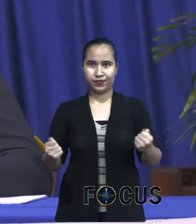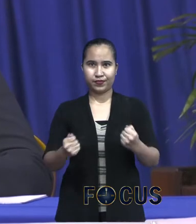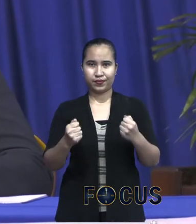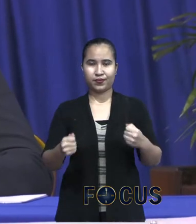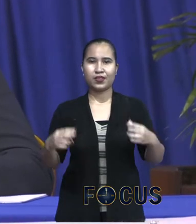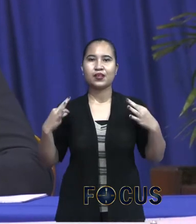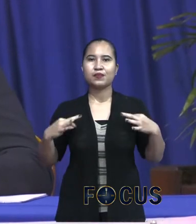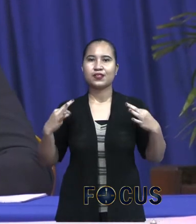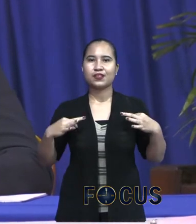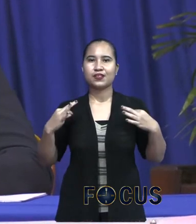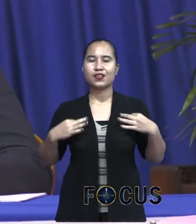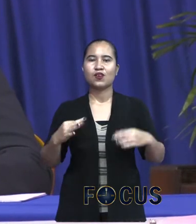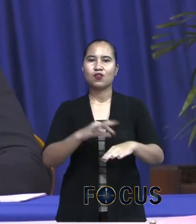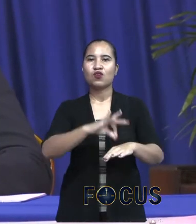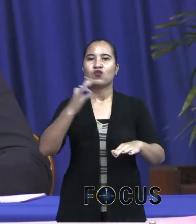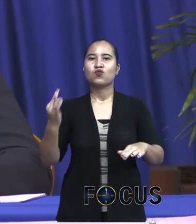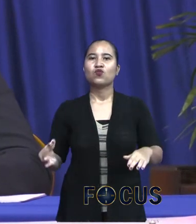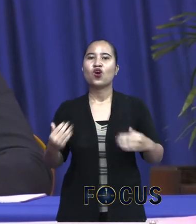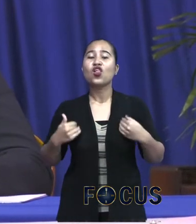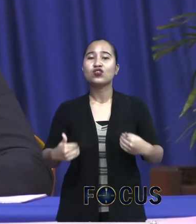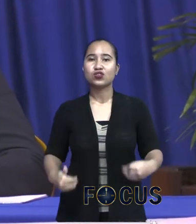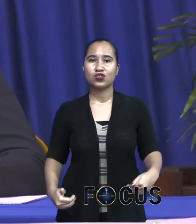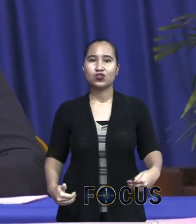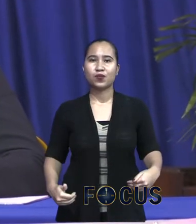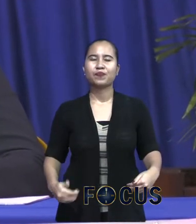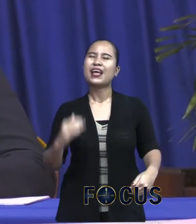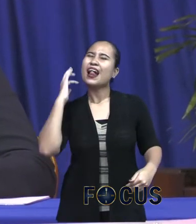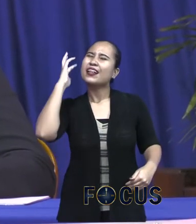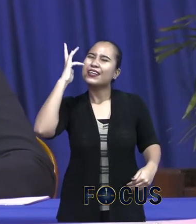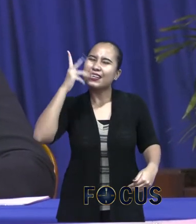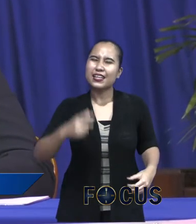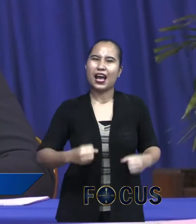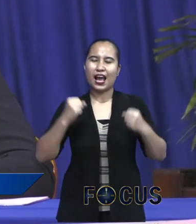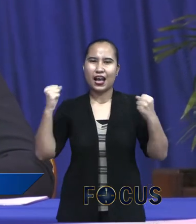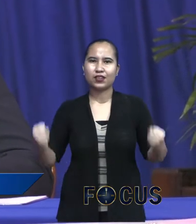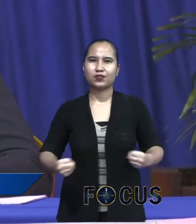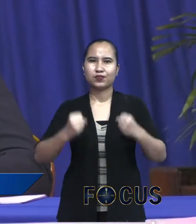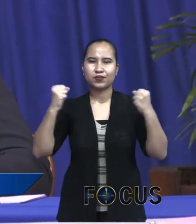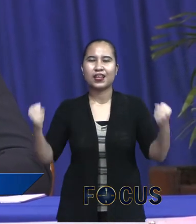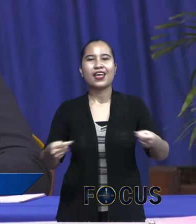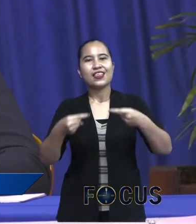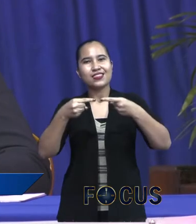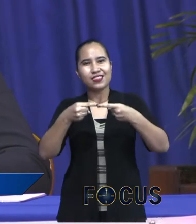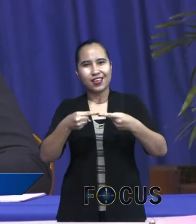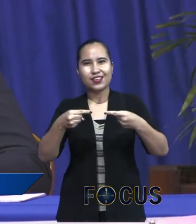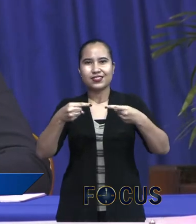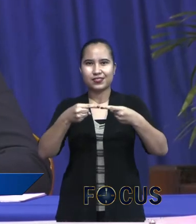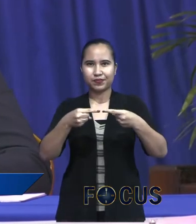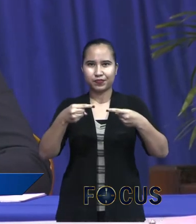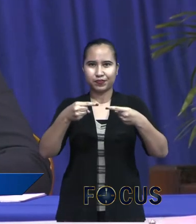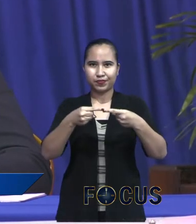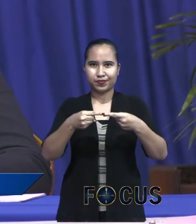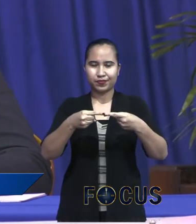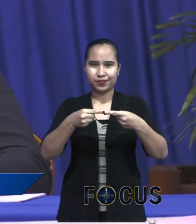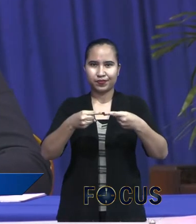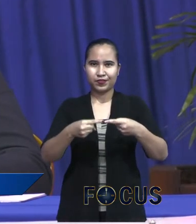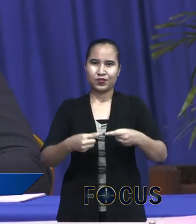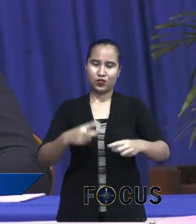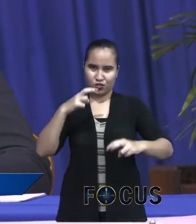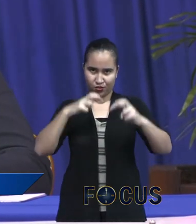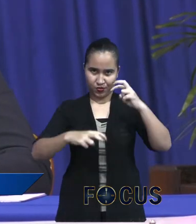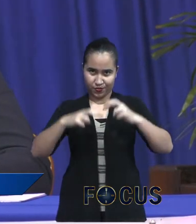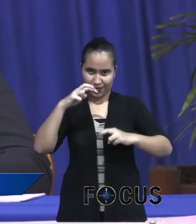Ministerie van Volksgezondheid dagelijks actief in casusonderzoek, swabafname, contacttracering en